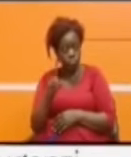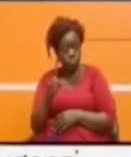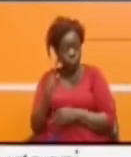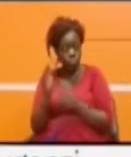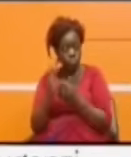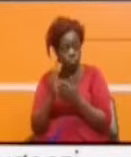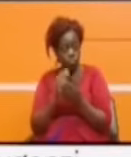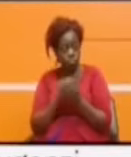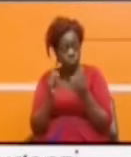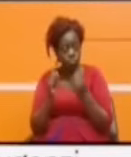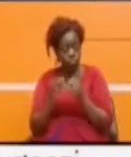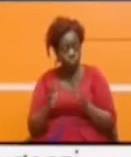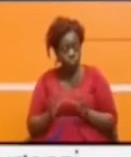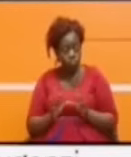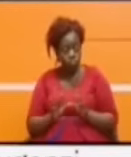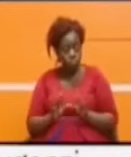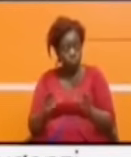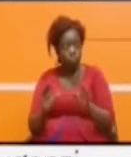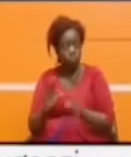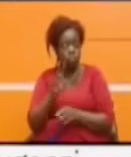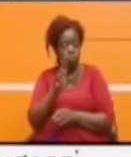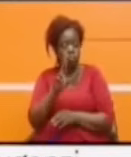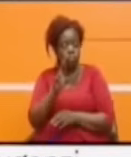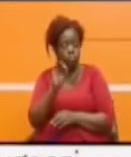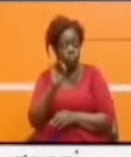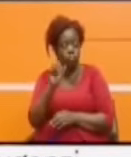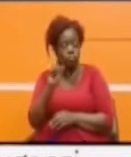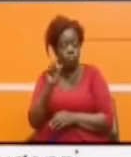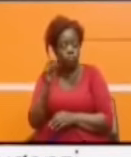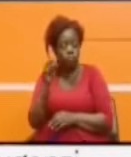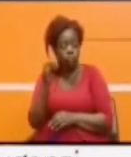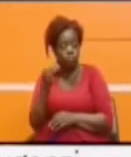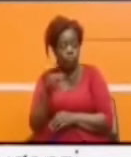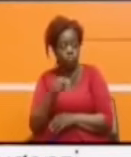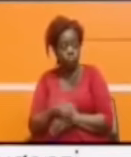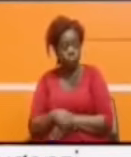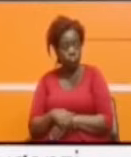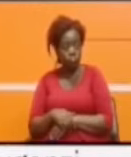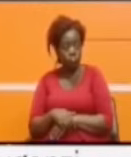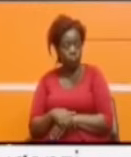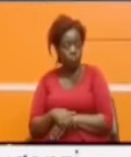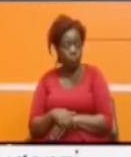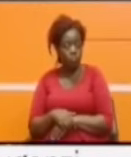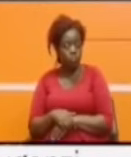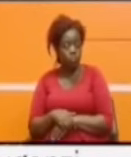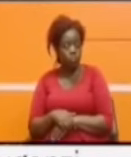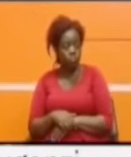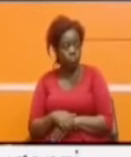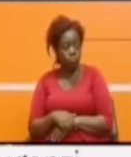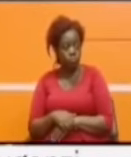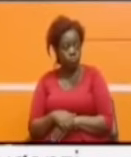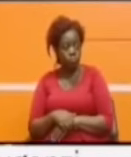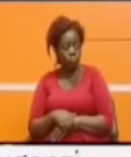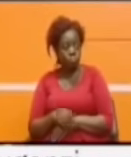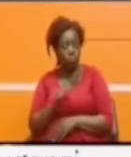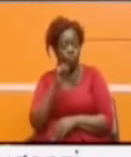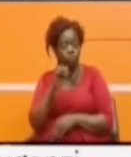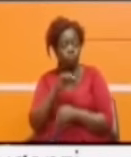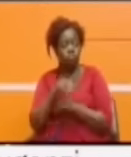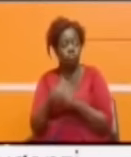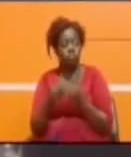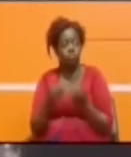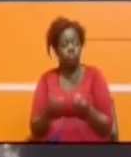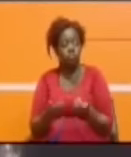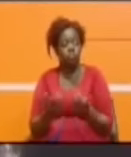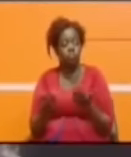ne musindika ne mugamba Rita, Rita, Rita, Rita, tonkole ekizibu. Rita